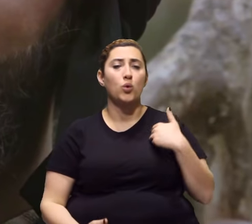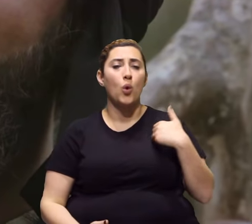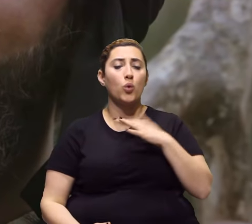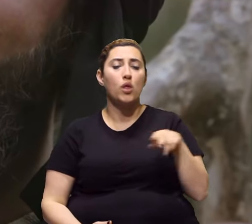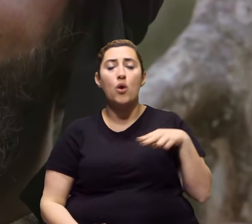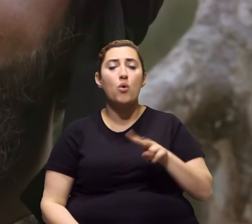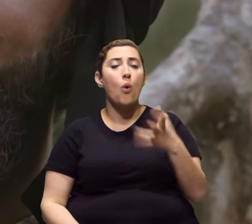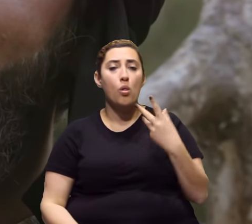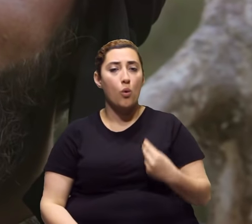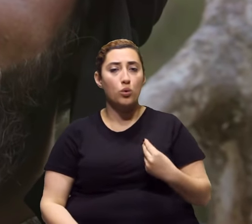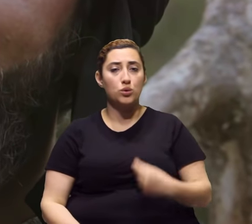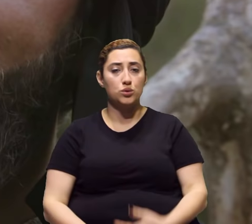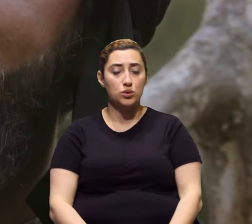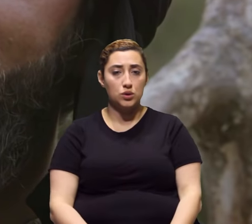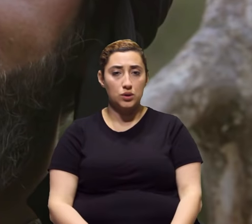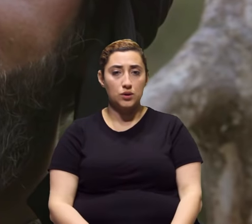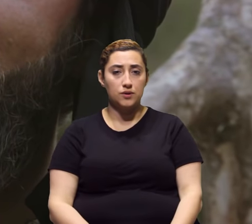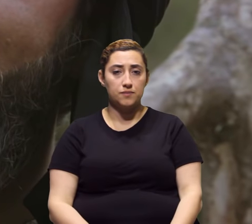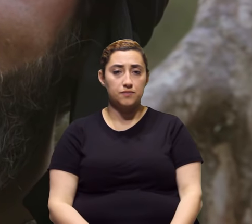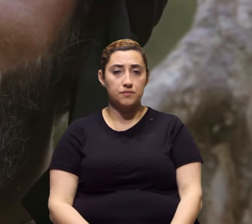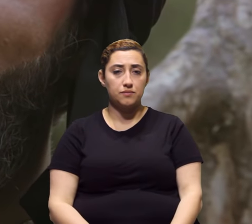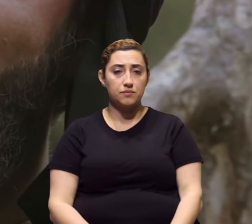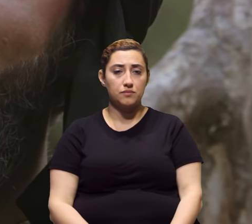Gönüllere yol eyler.